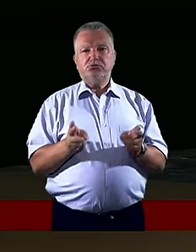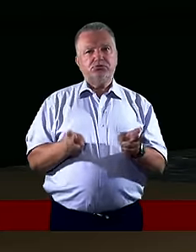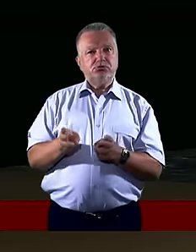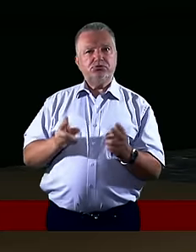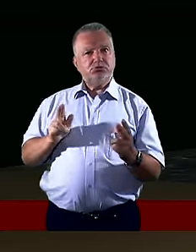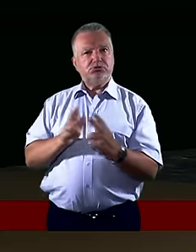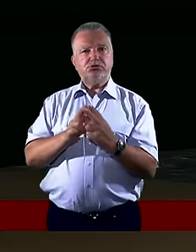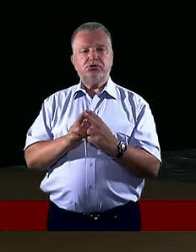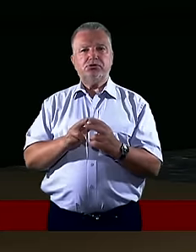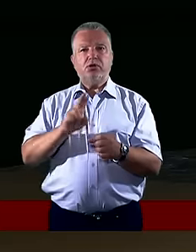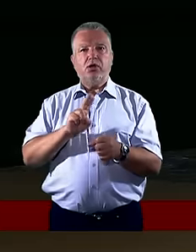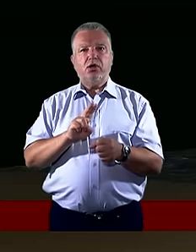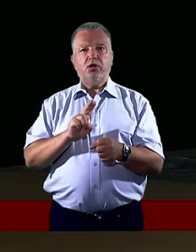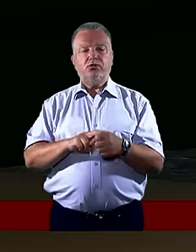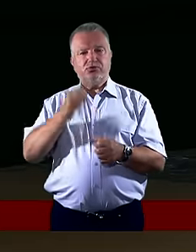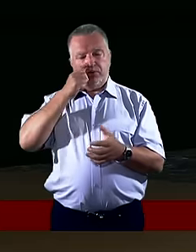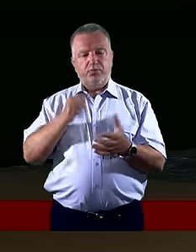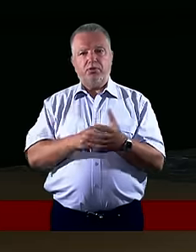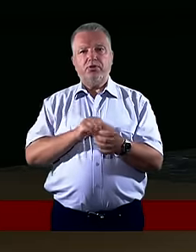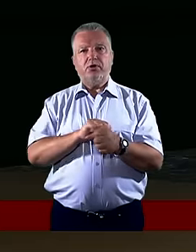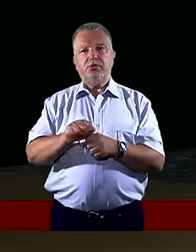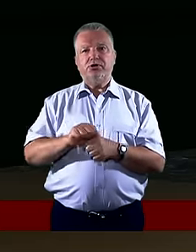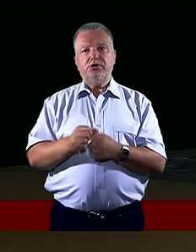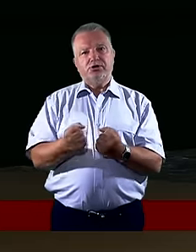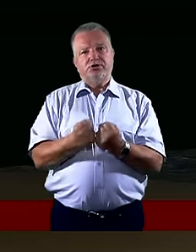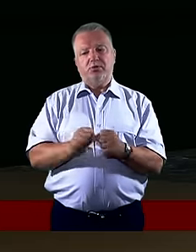element, który powinien być trzymany z dala,